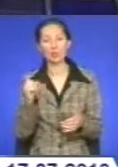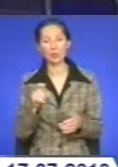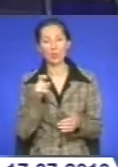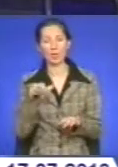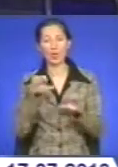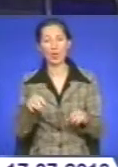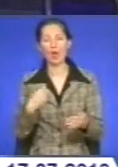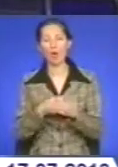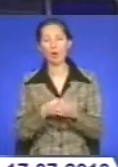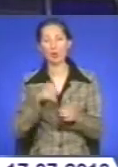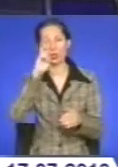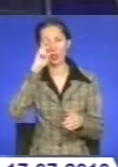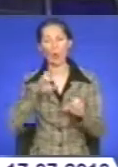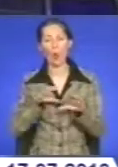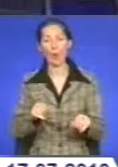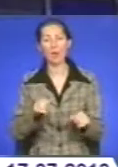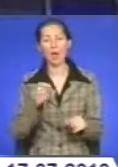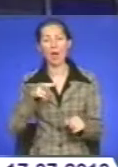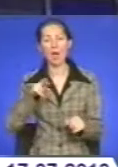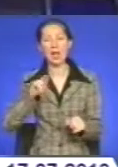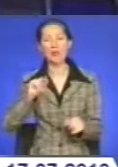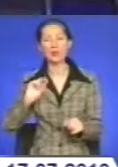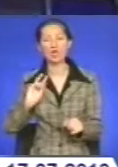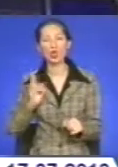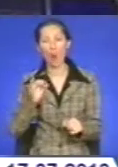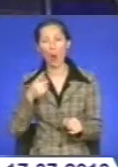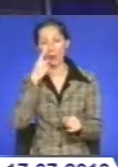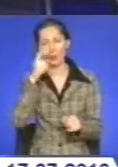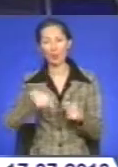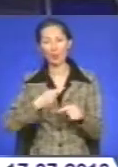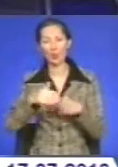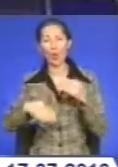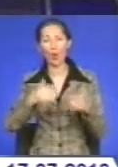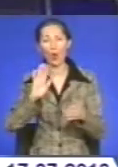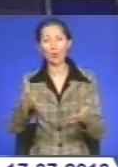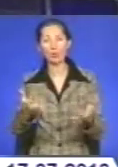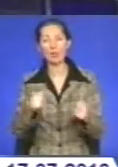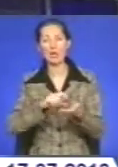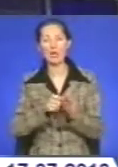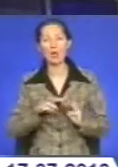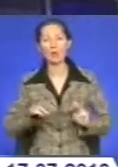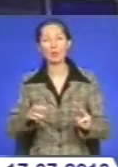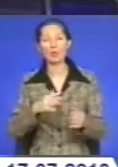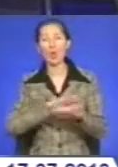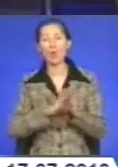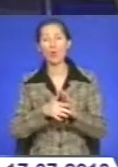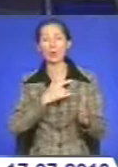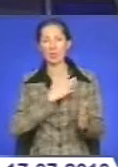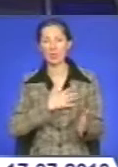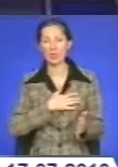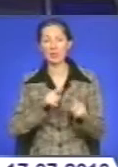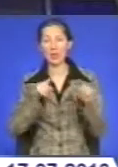майна Олександр Рябченко повідомив, що наступним кроком буде прийняття Кабміном умов приватизації пакетів акцій